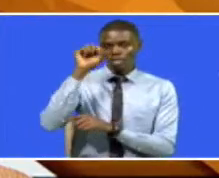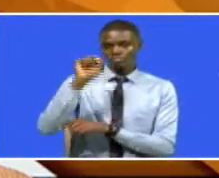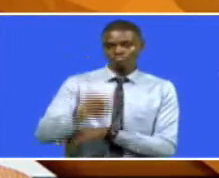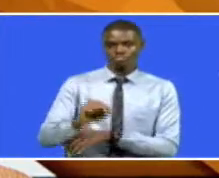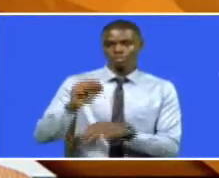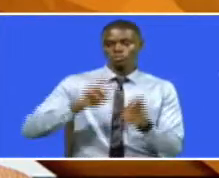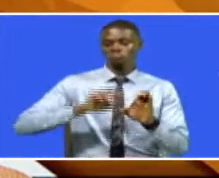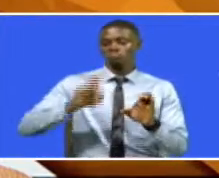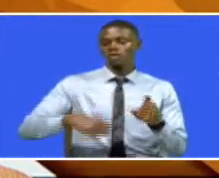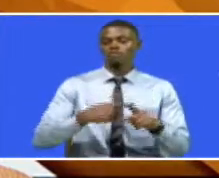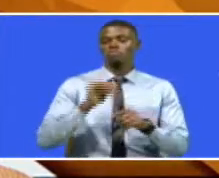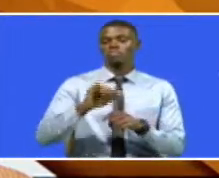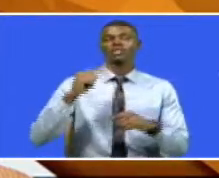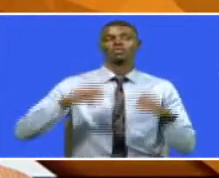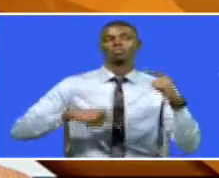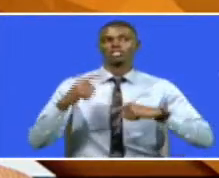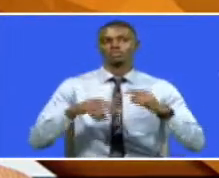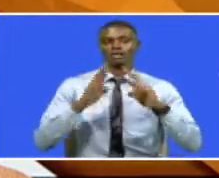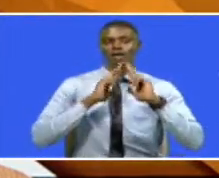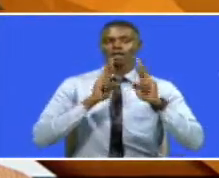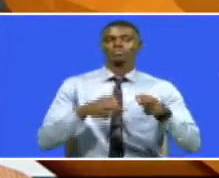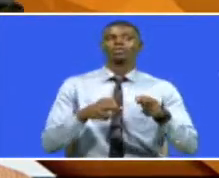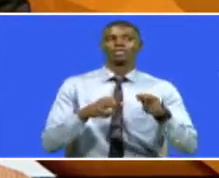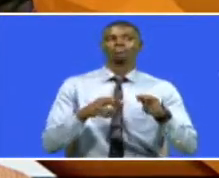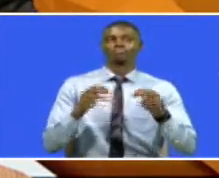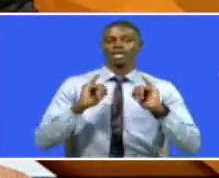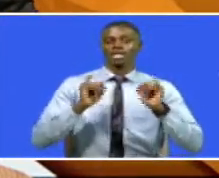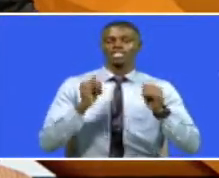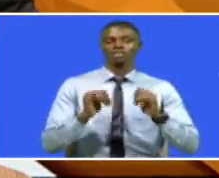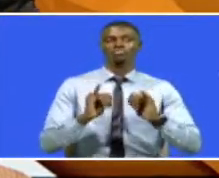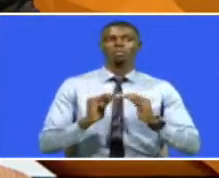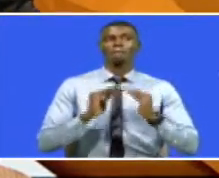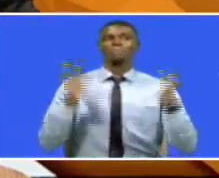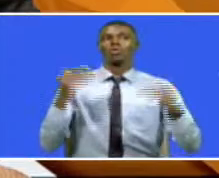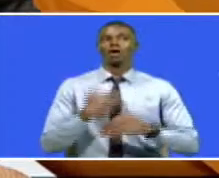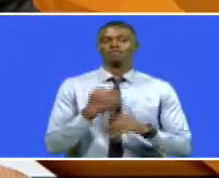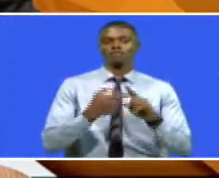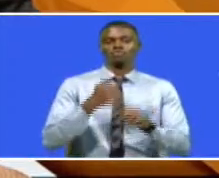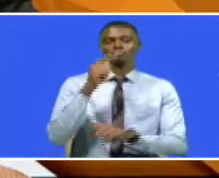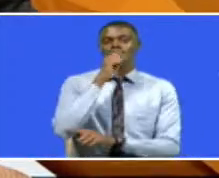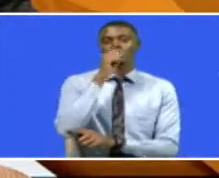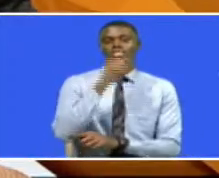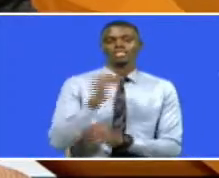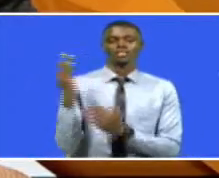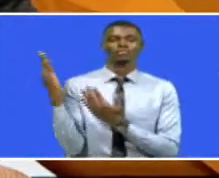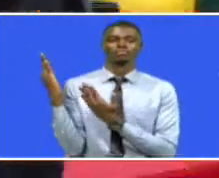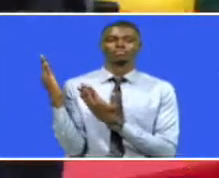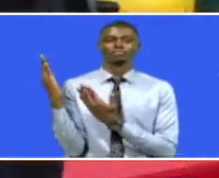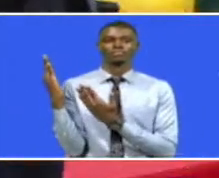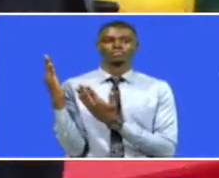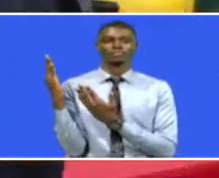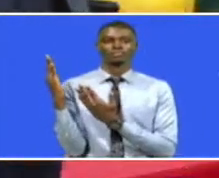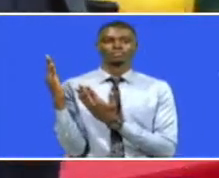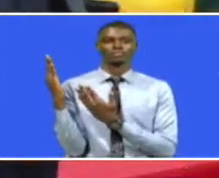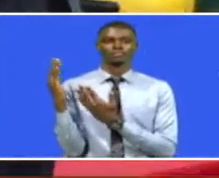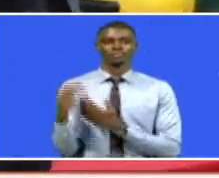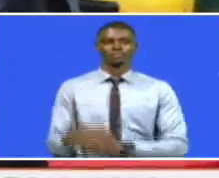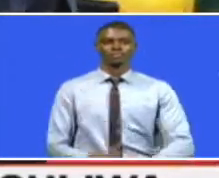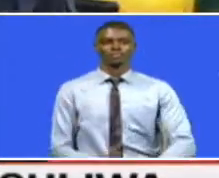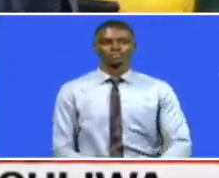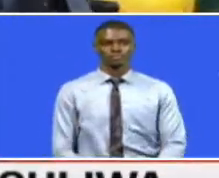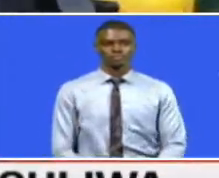kwenye kinyang'anyiro hicho. Mwanahabari Rajab Hassan na taarifa zaidi kutoka Arusha nchini Tanzania.